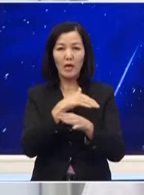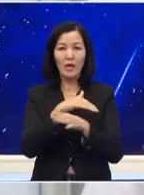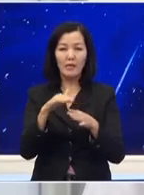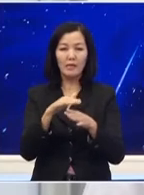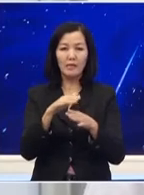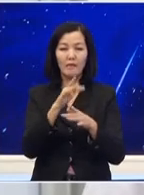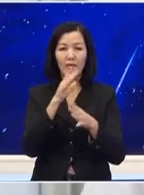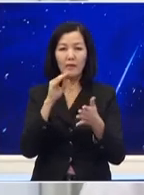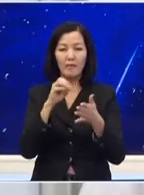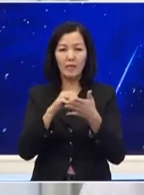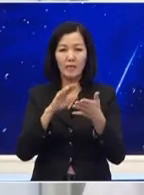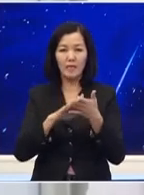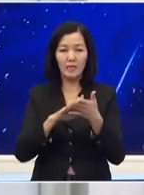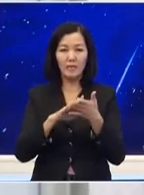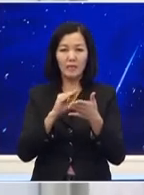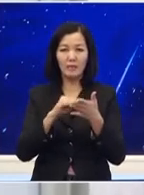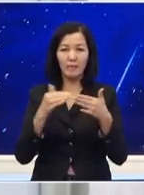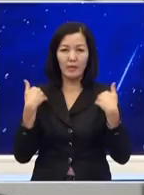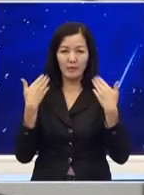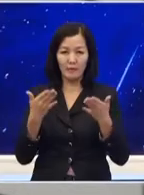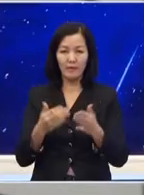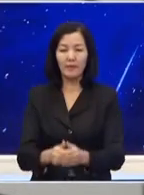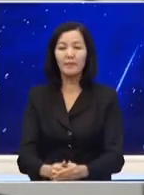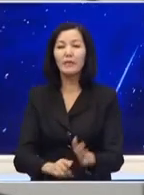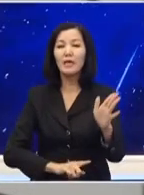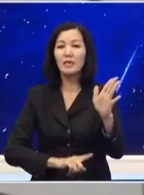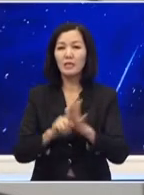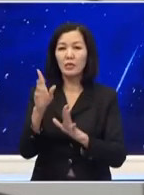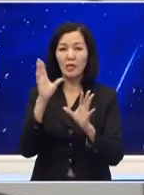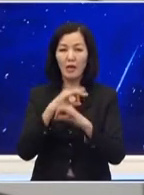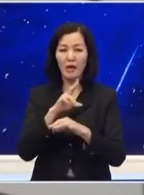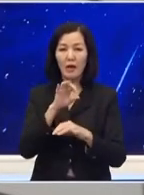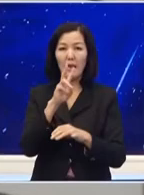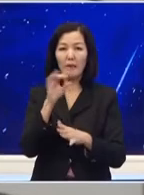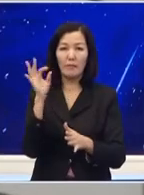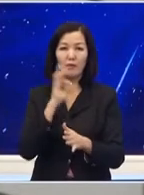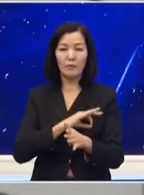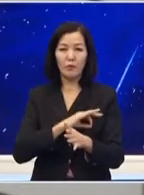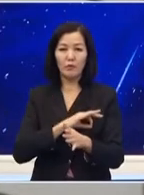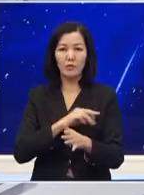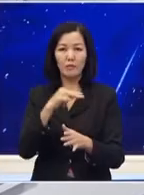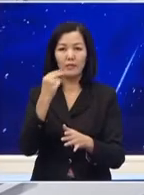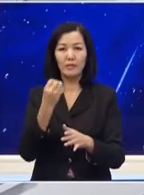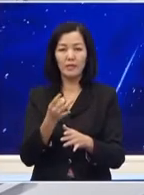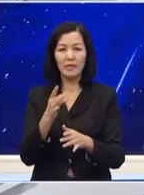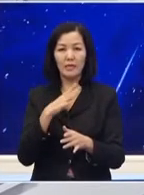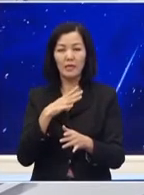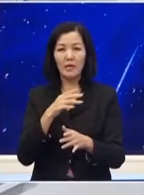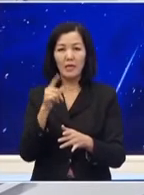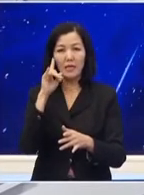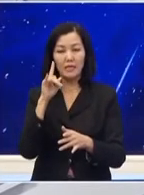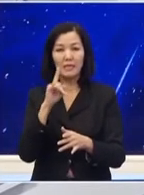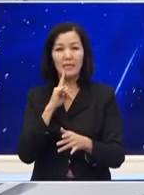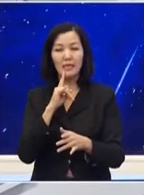время регистрации говорит, предоставляет. Изначально лаборатория «Олимп» использовала реагенты для ПЦР-тестов отечественного